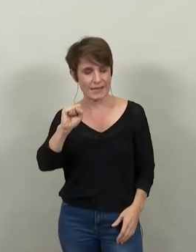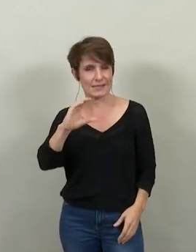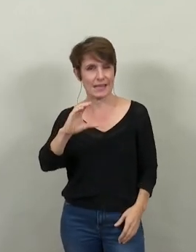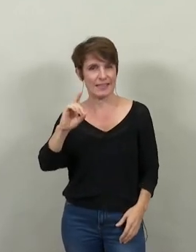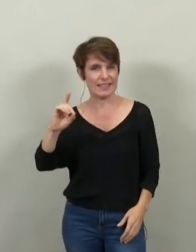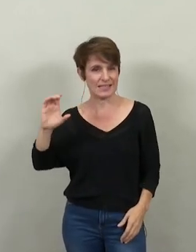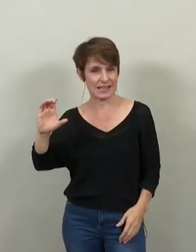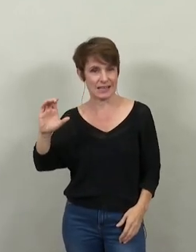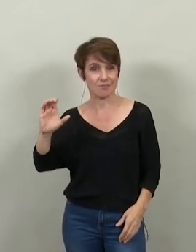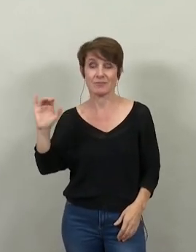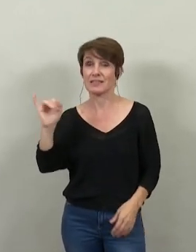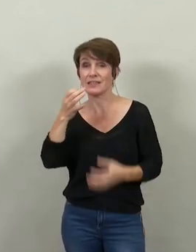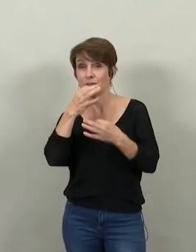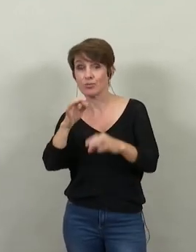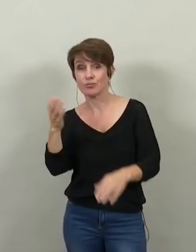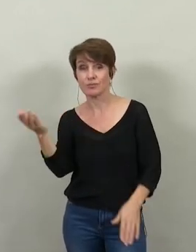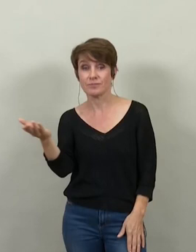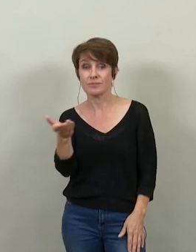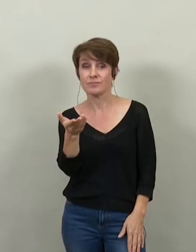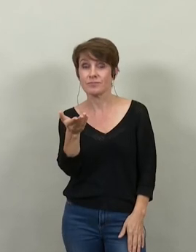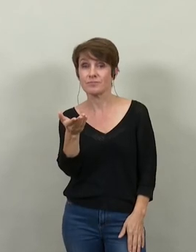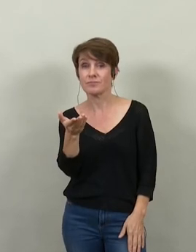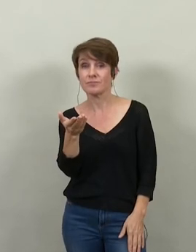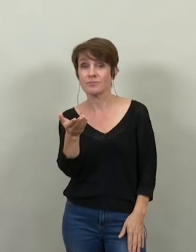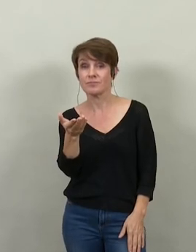le présente